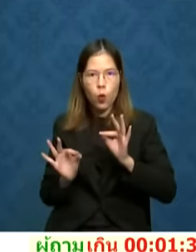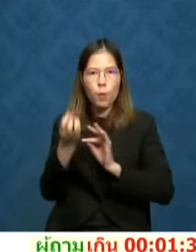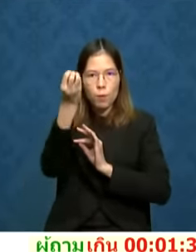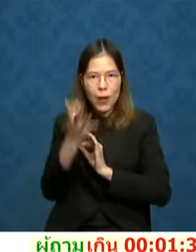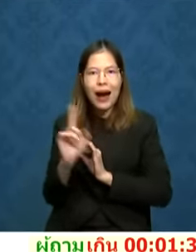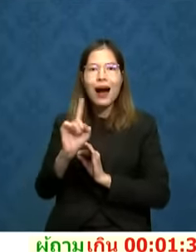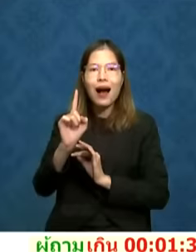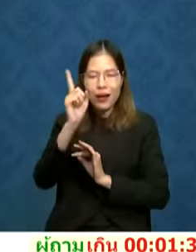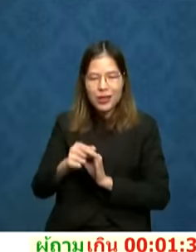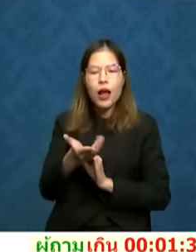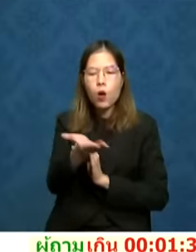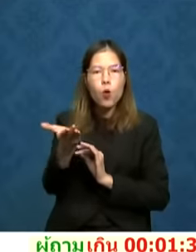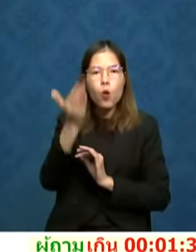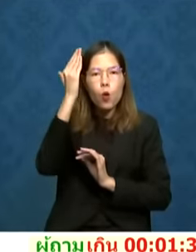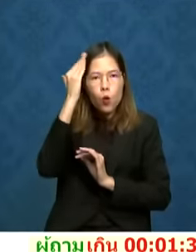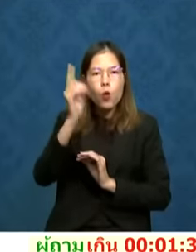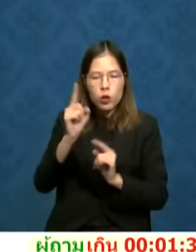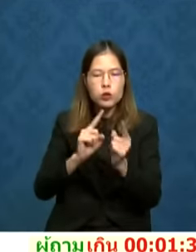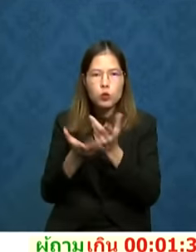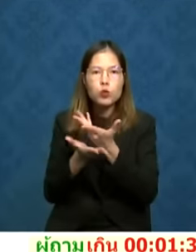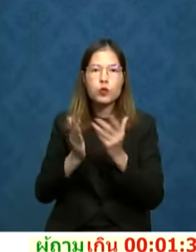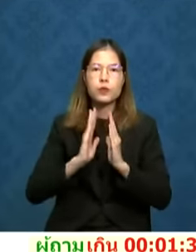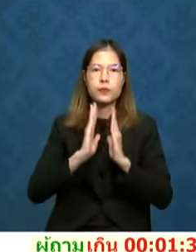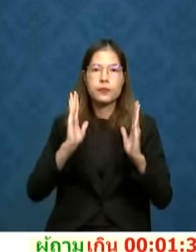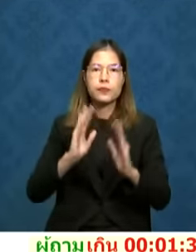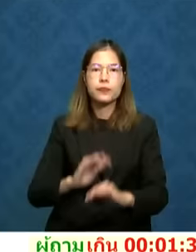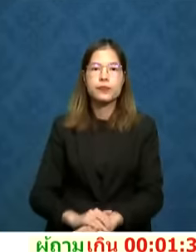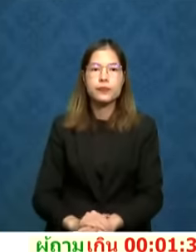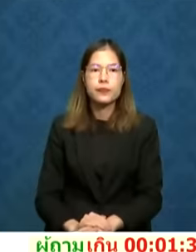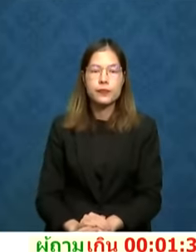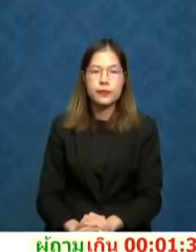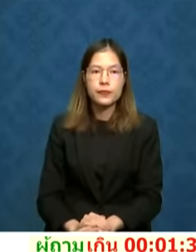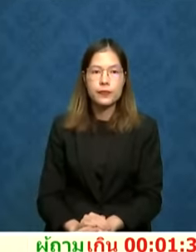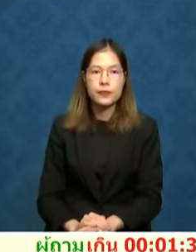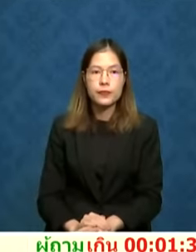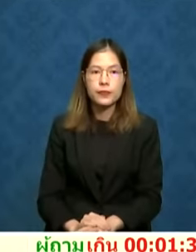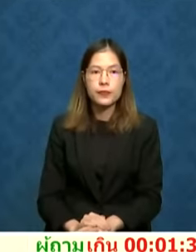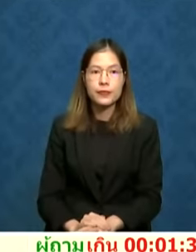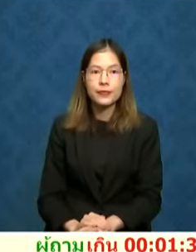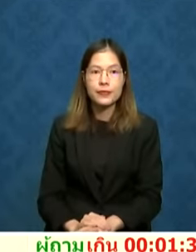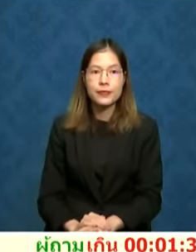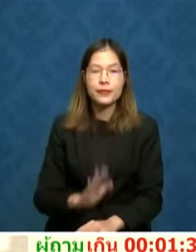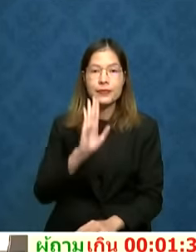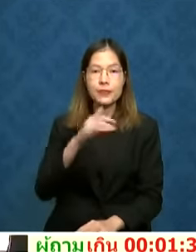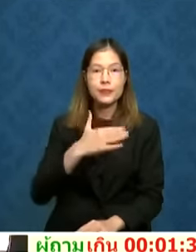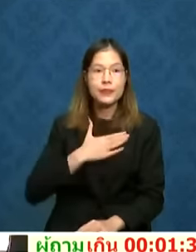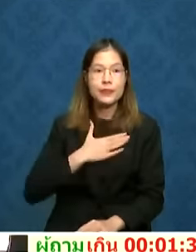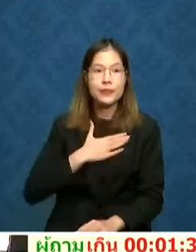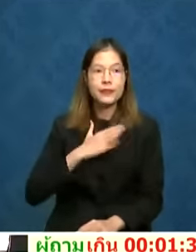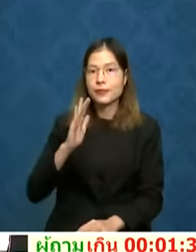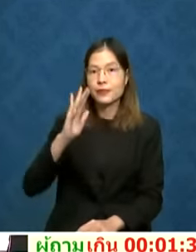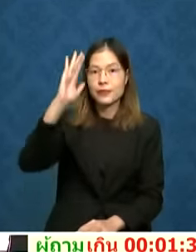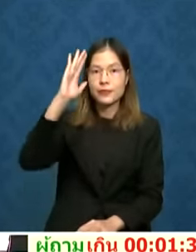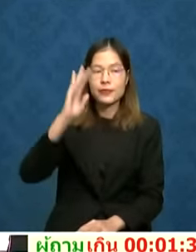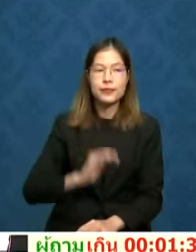ดนะครัท่จะได้รับรู้ขอมลต่ๆ แลวให้คุยกัน ขอบคุณครับ markets.ราวม. For me.สans.ฯ.ฯ.ฯ.